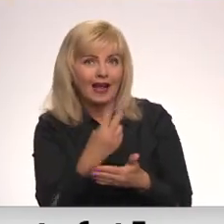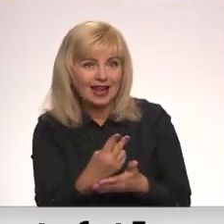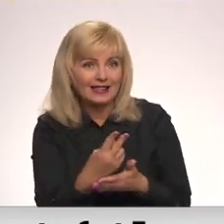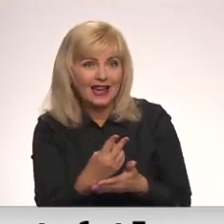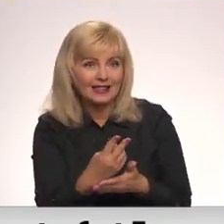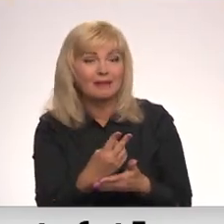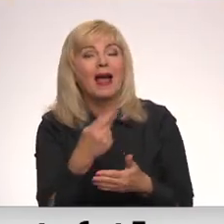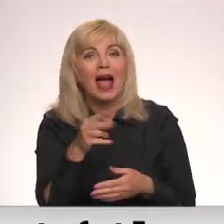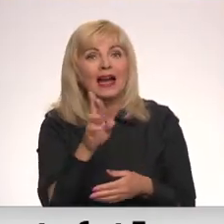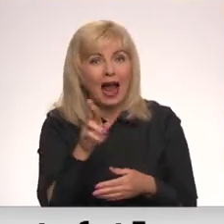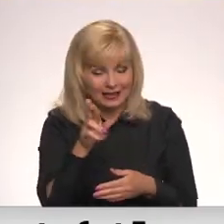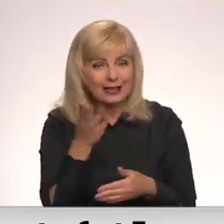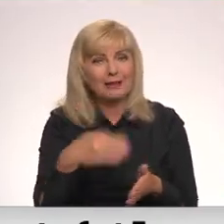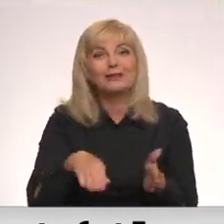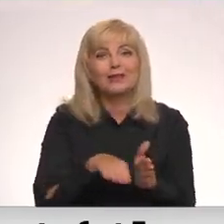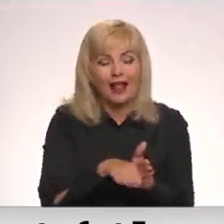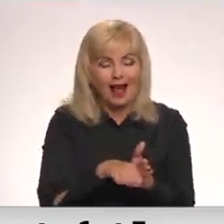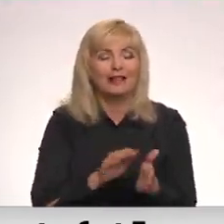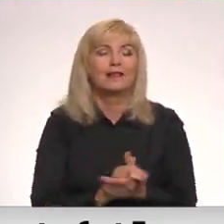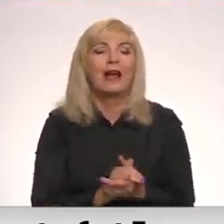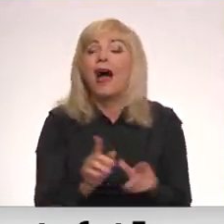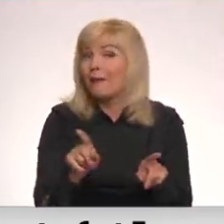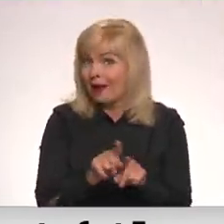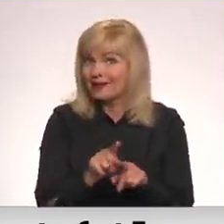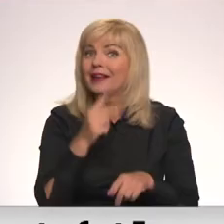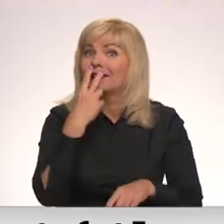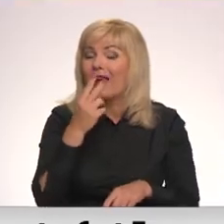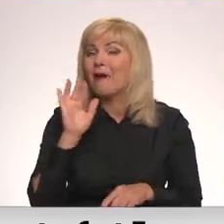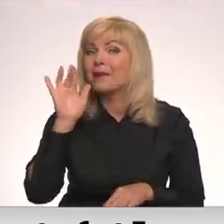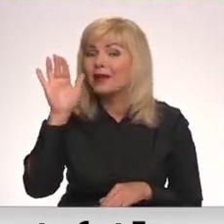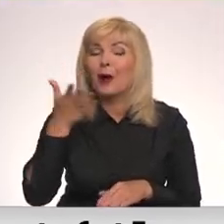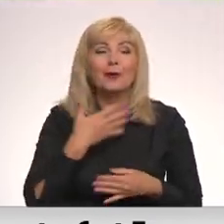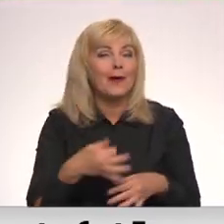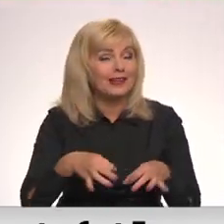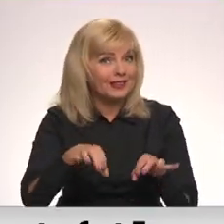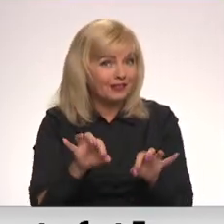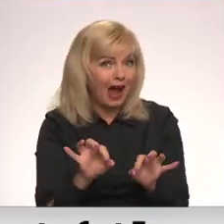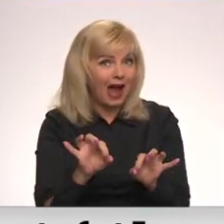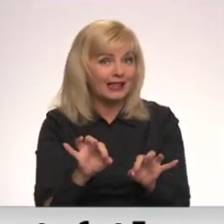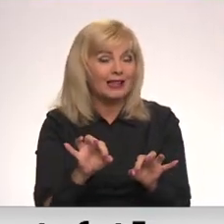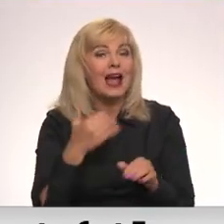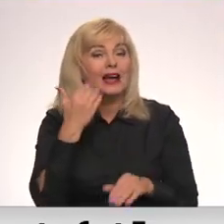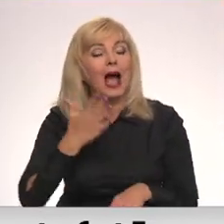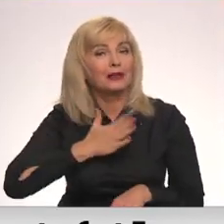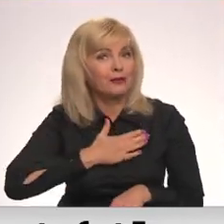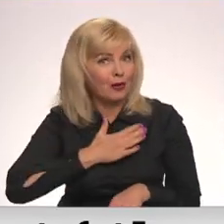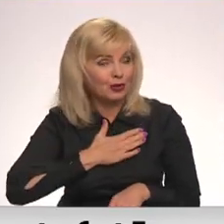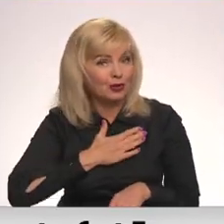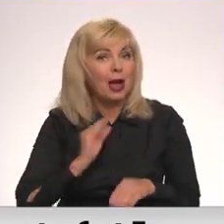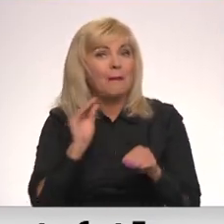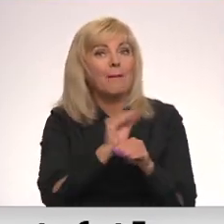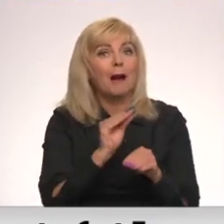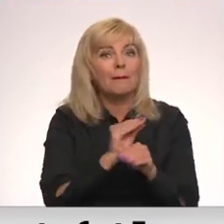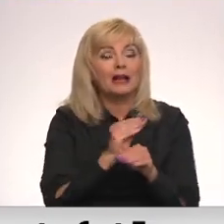karavīru rindās. Jā, visdrīzākais, jā. Mēs arī skatāmies uz nākotni. Ļoti būtiski ir, kad mūsu rindas papildina